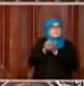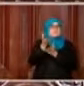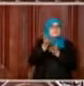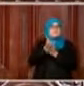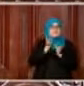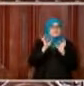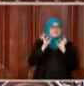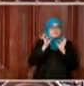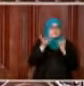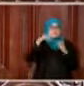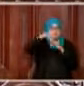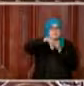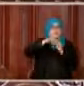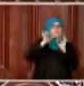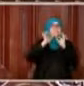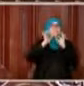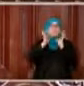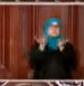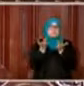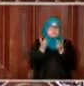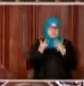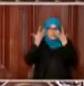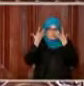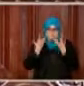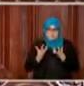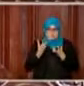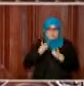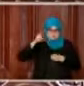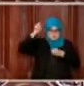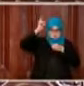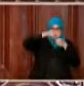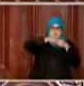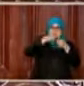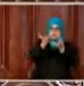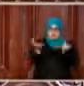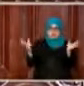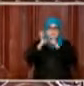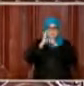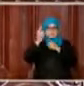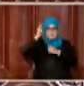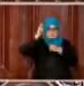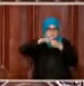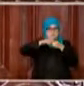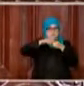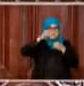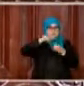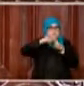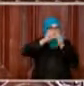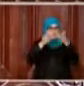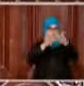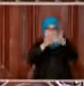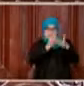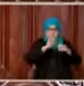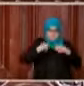مفادها أنه يريد المساهمة في تخطي كل الحواجز،